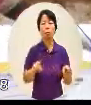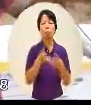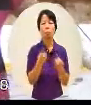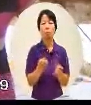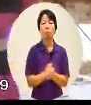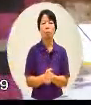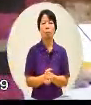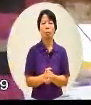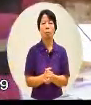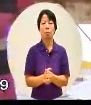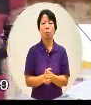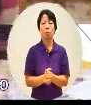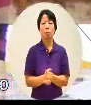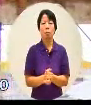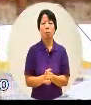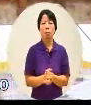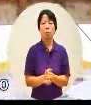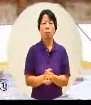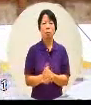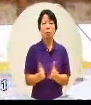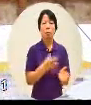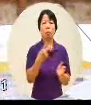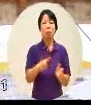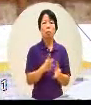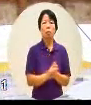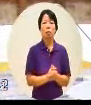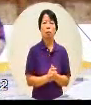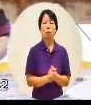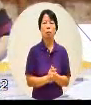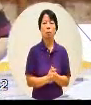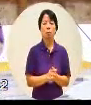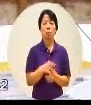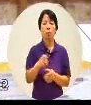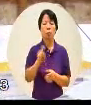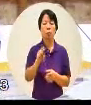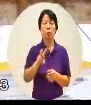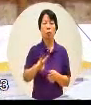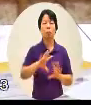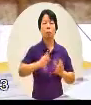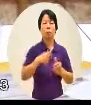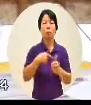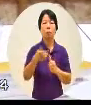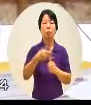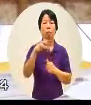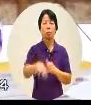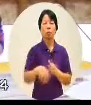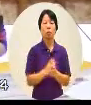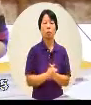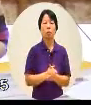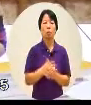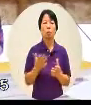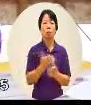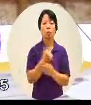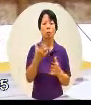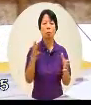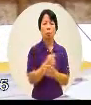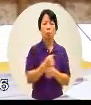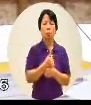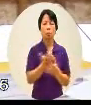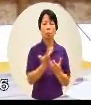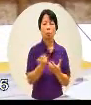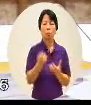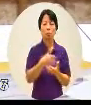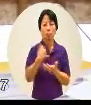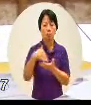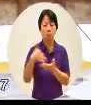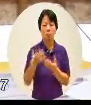请坐下啊，来，再来我们来看哦，这个十二年国教到底总分是怎么计算的啊、哦？来，